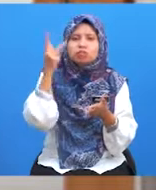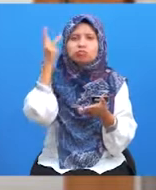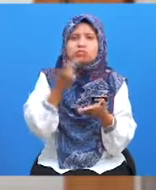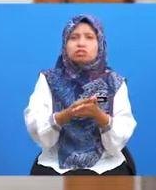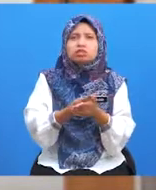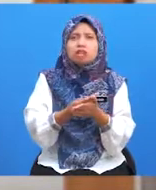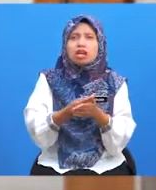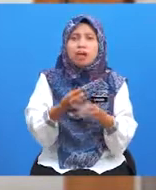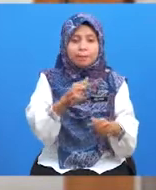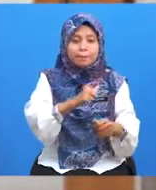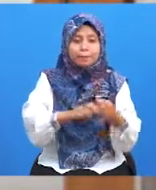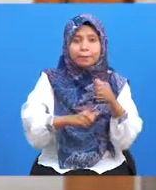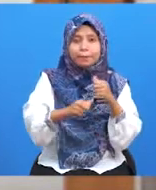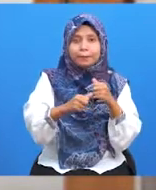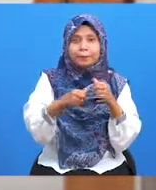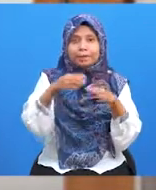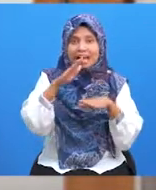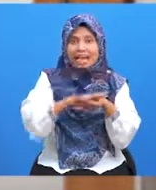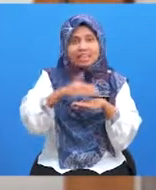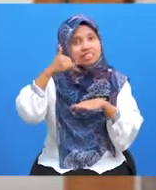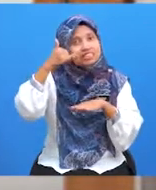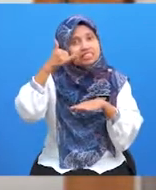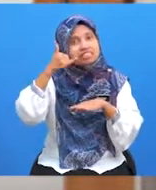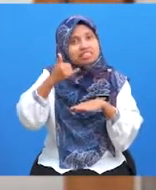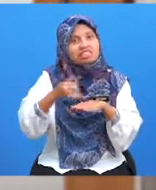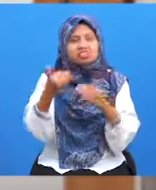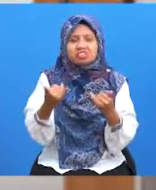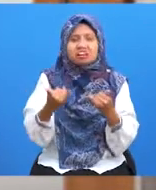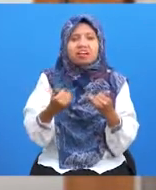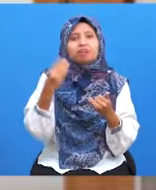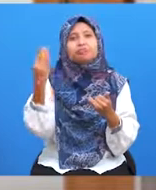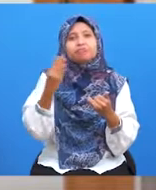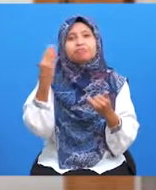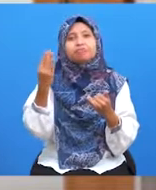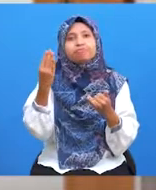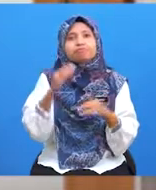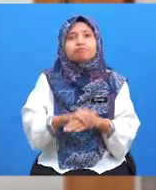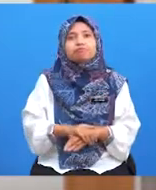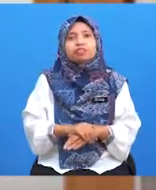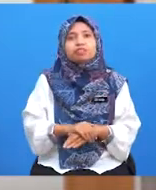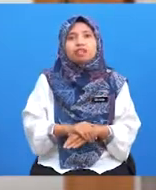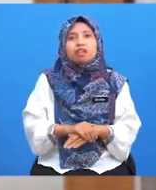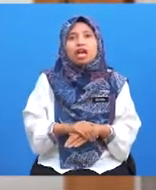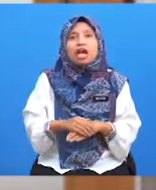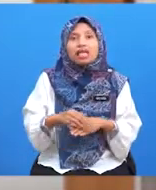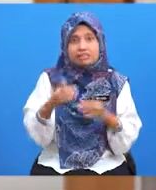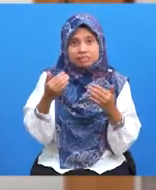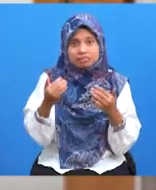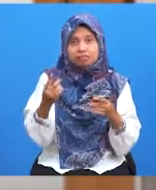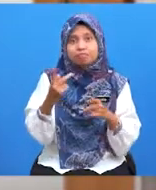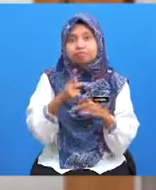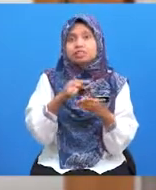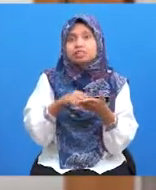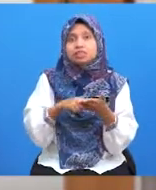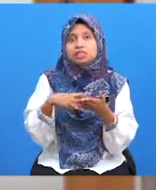pernyataan atas talian seperti ini adalah tren perniagaan pada masa sekarang pada episode kali ini kita